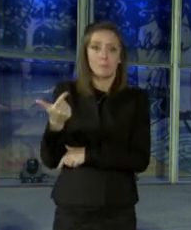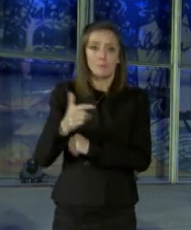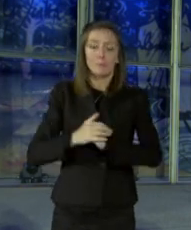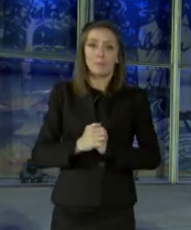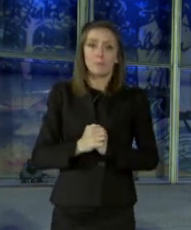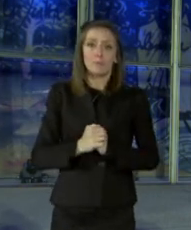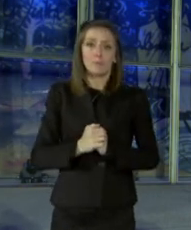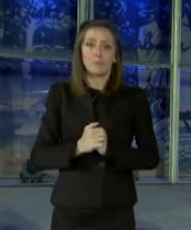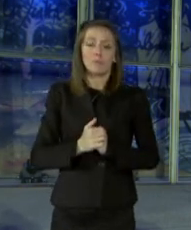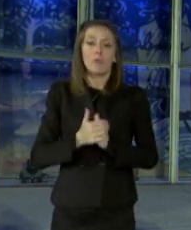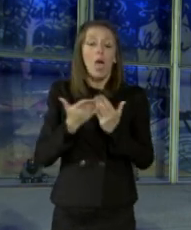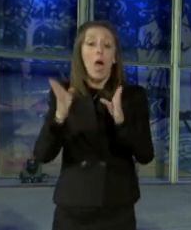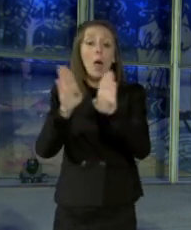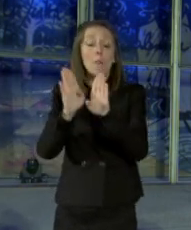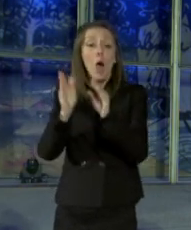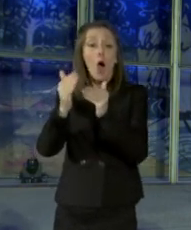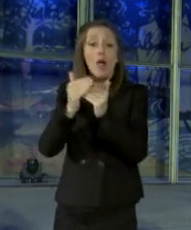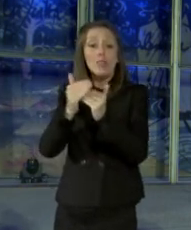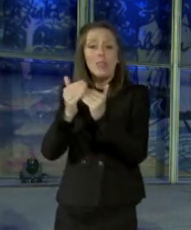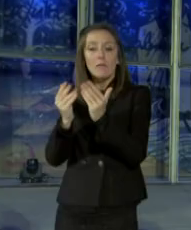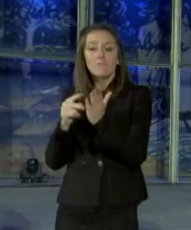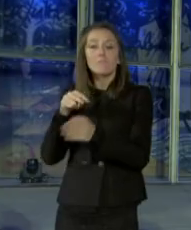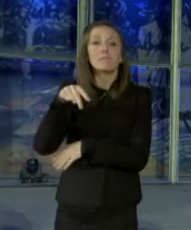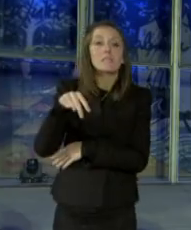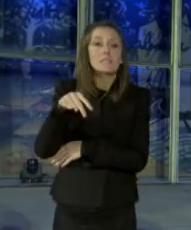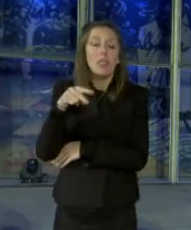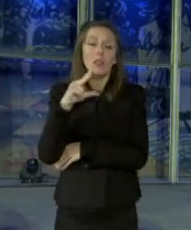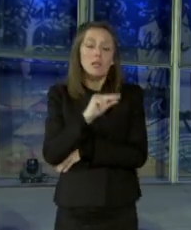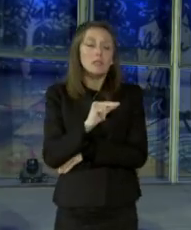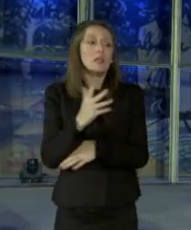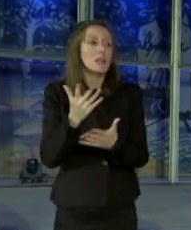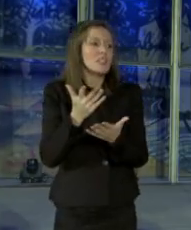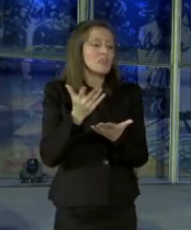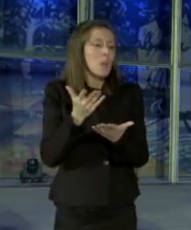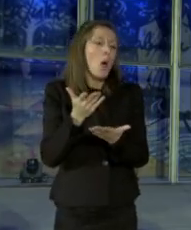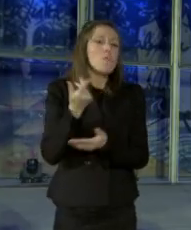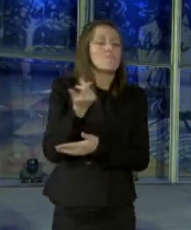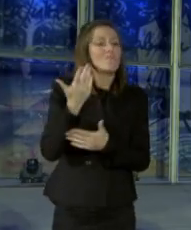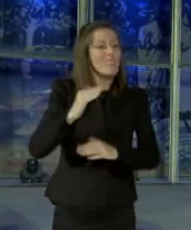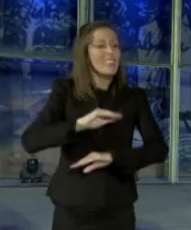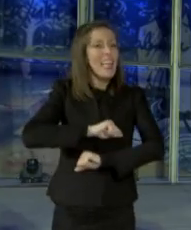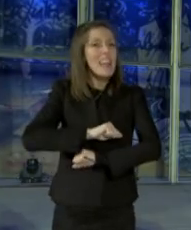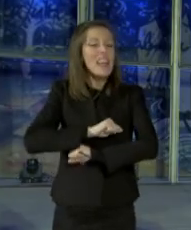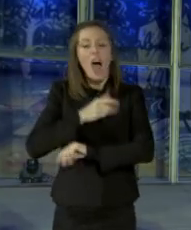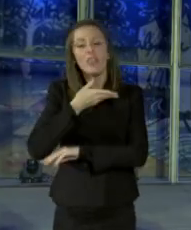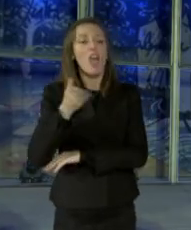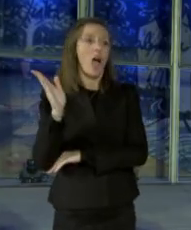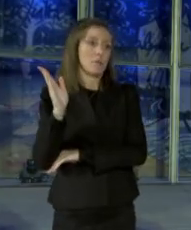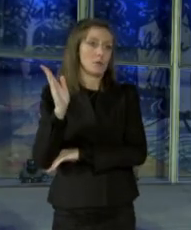giunto allo show della sua cella disse andiamo un po sul terrazzino